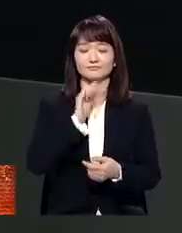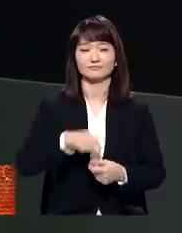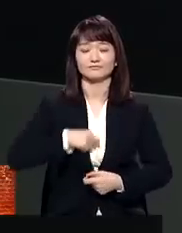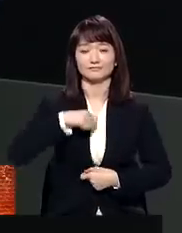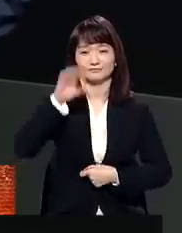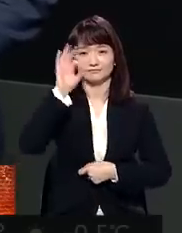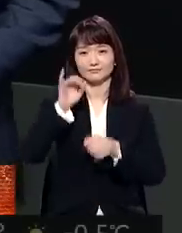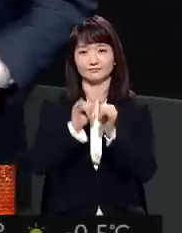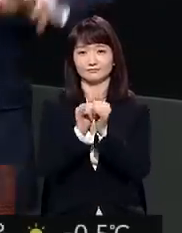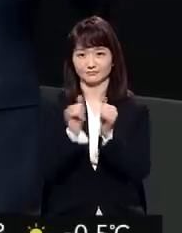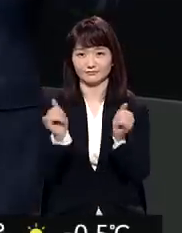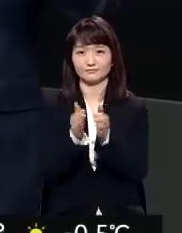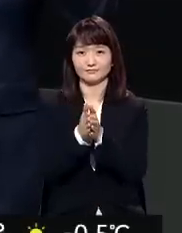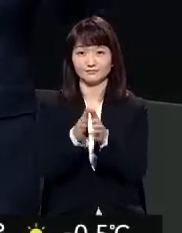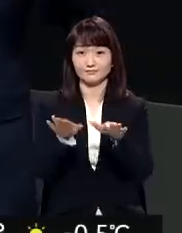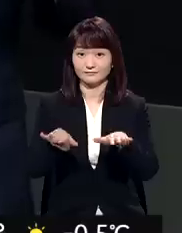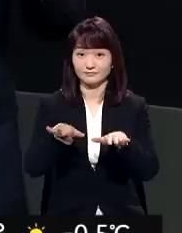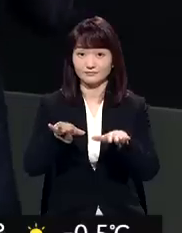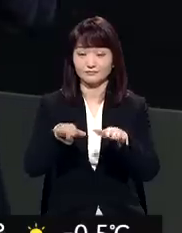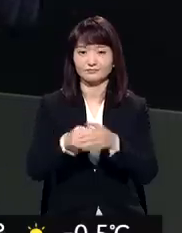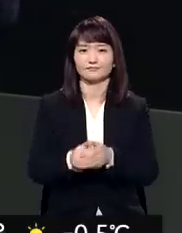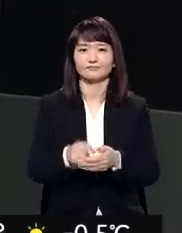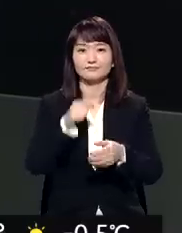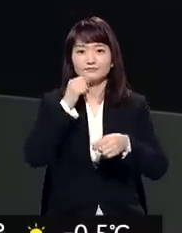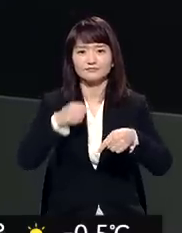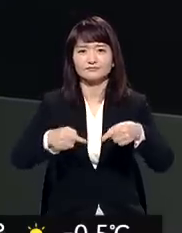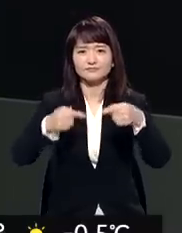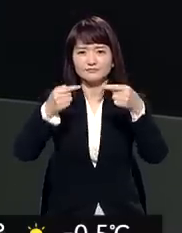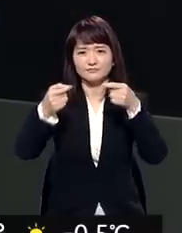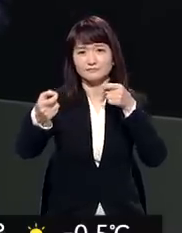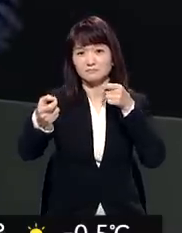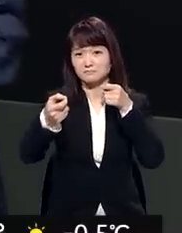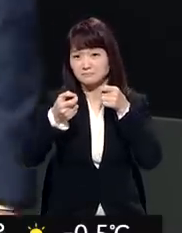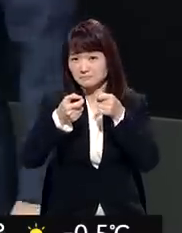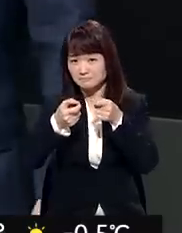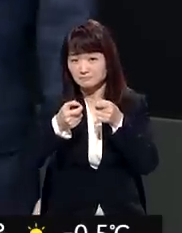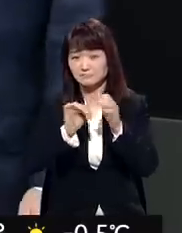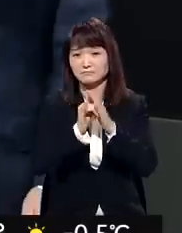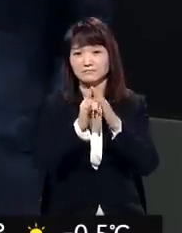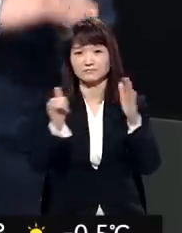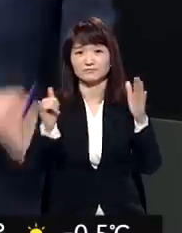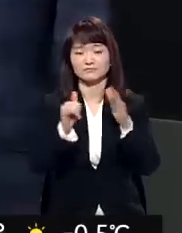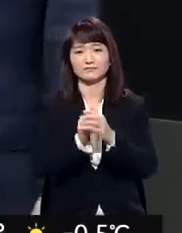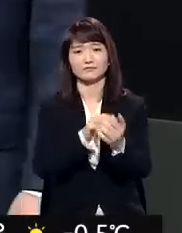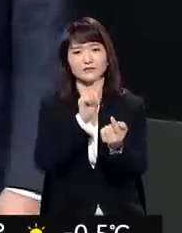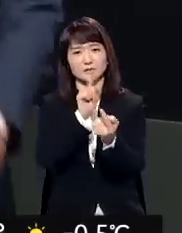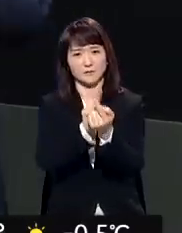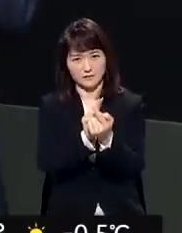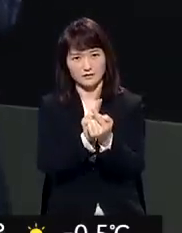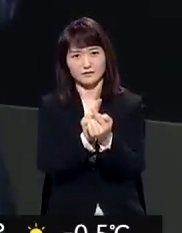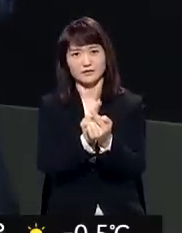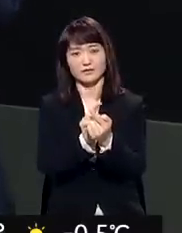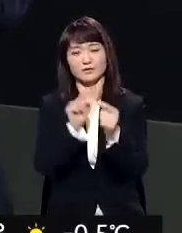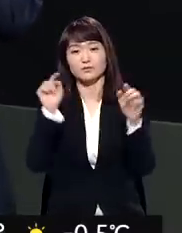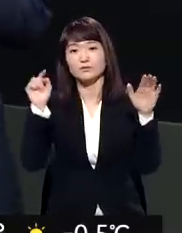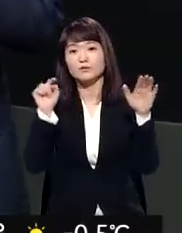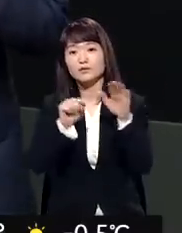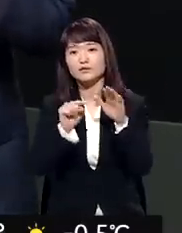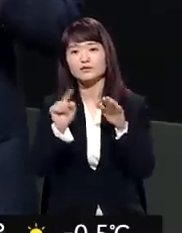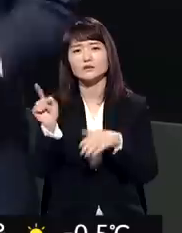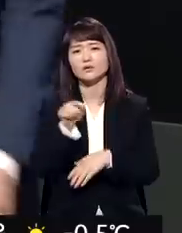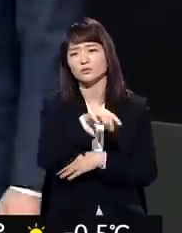진실 추적자 사건 반장 시작합니다 이제 설 연휴가 눈앞에 왔습니다이 가족들부를 한 걸음에 달려가실 텐데요 어딜가나